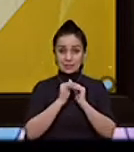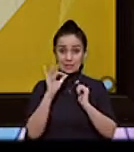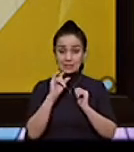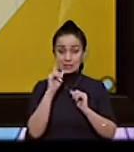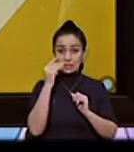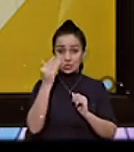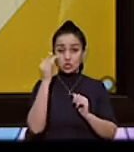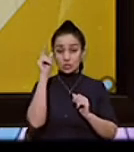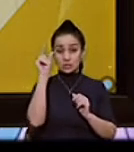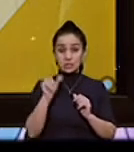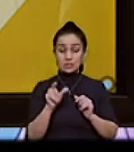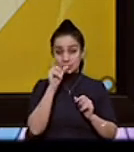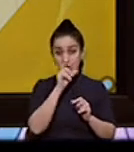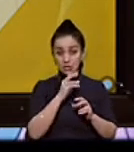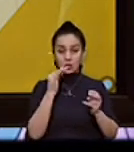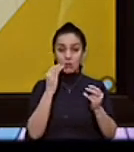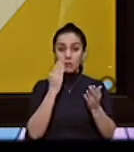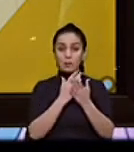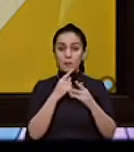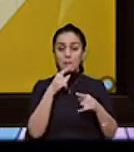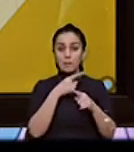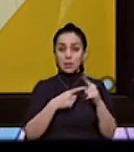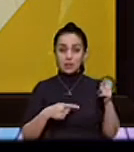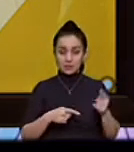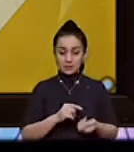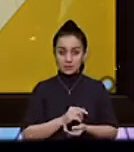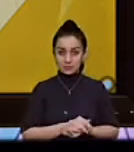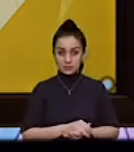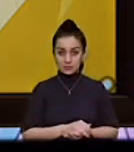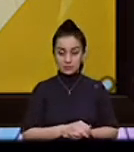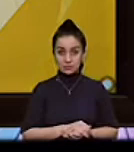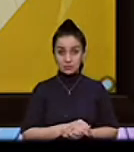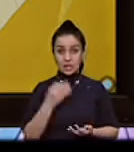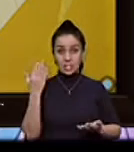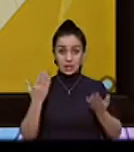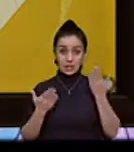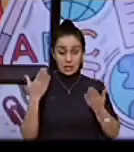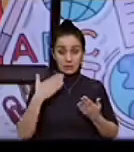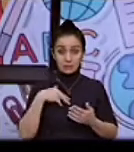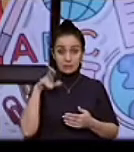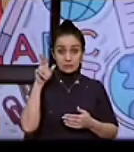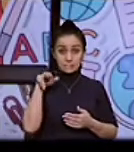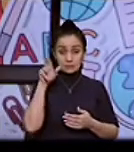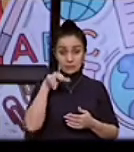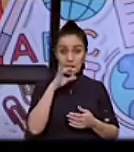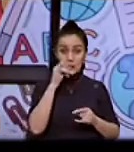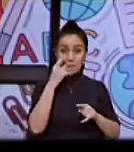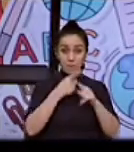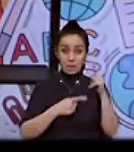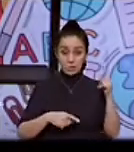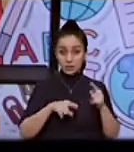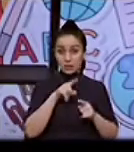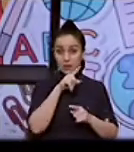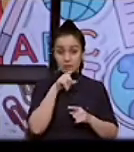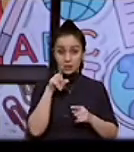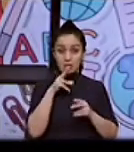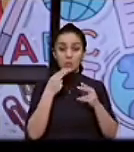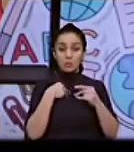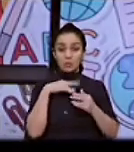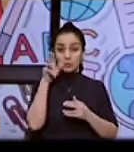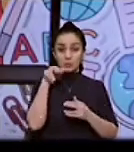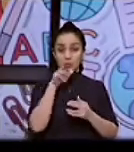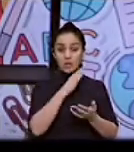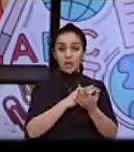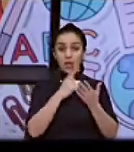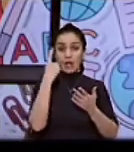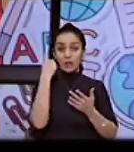Каждая из этих частей является половиной. Если мы закрасим с вами половину, значит,